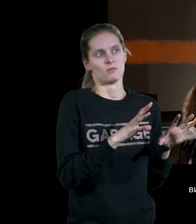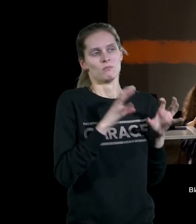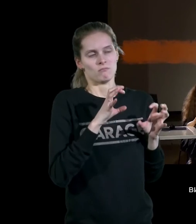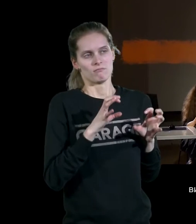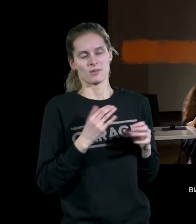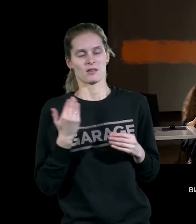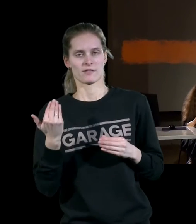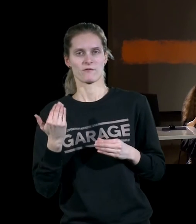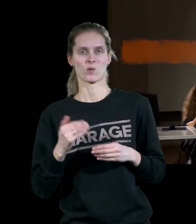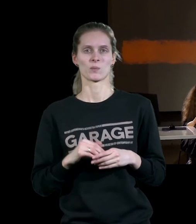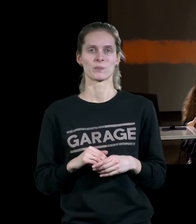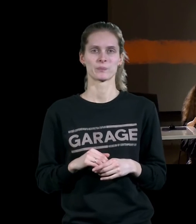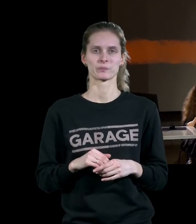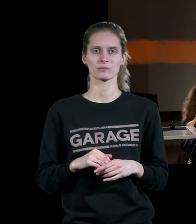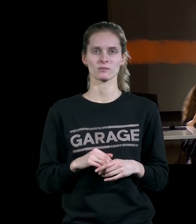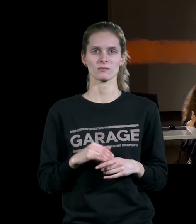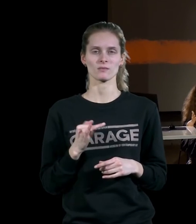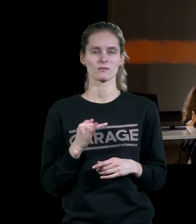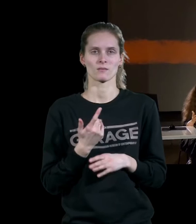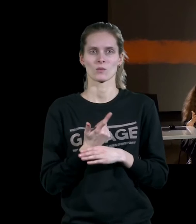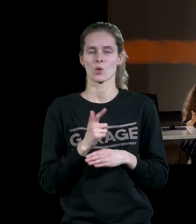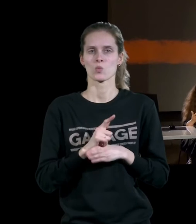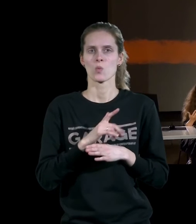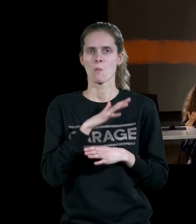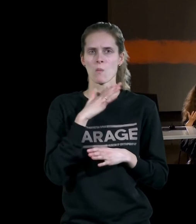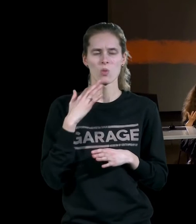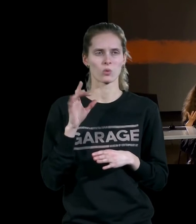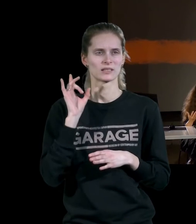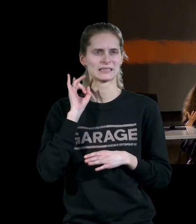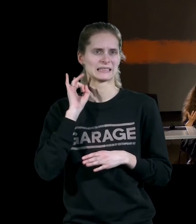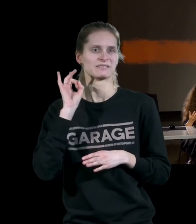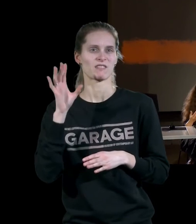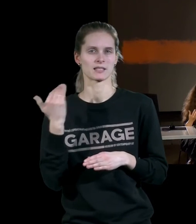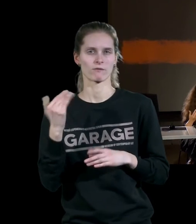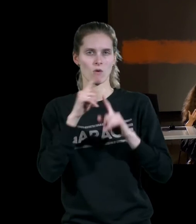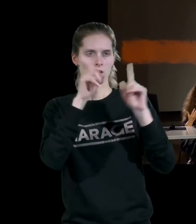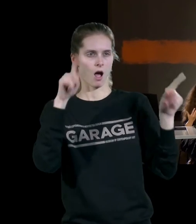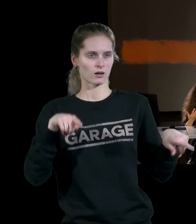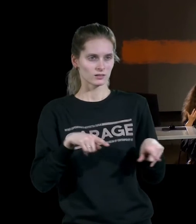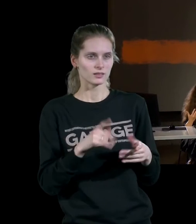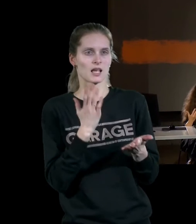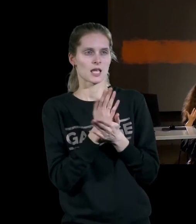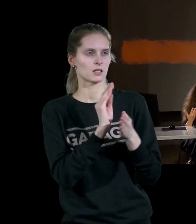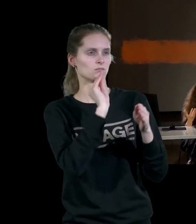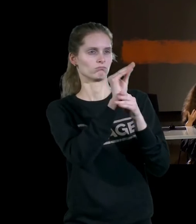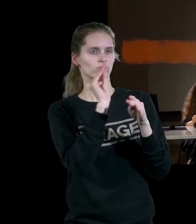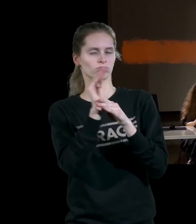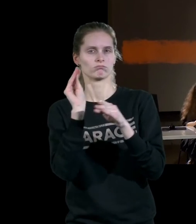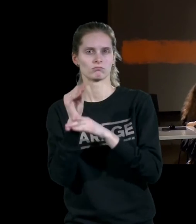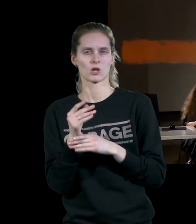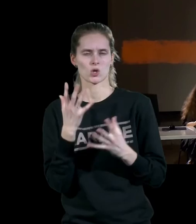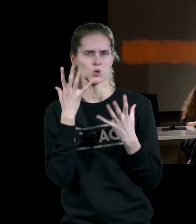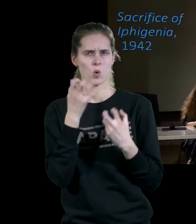периода, многие из которых, в любом случае, самые известные из них выдержаны вот в этой самой темно-красной